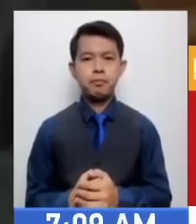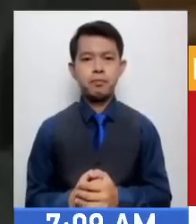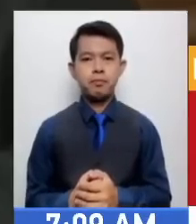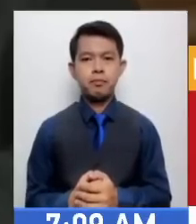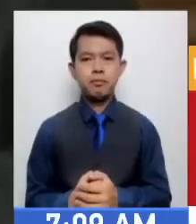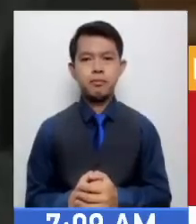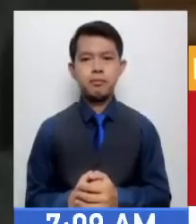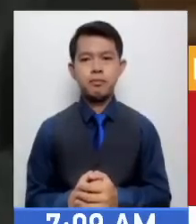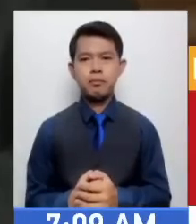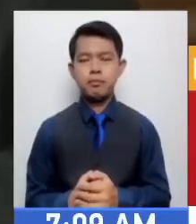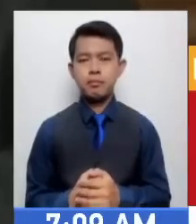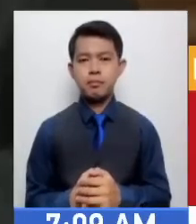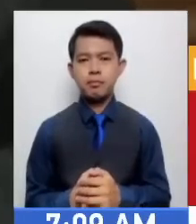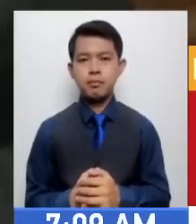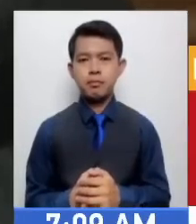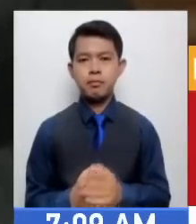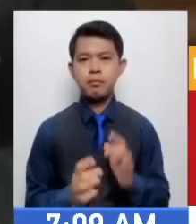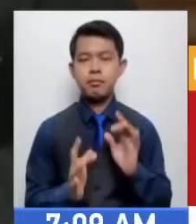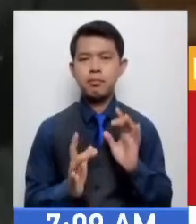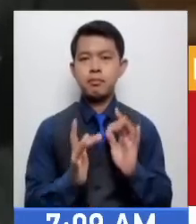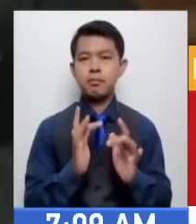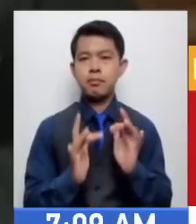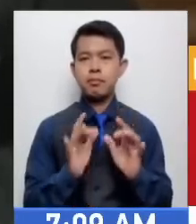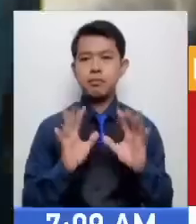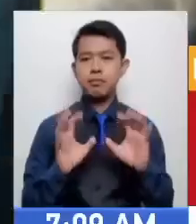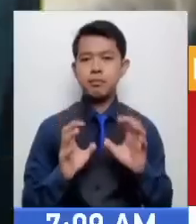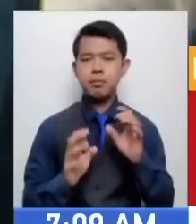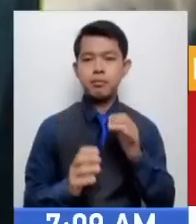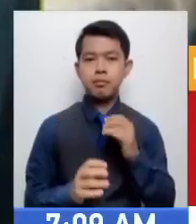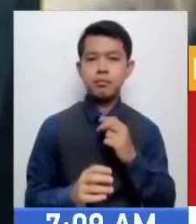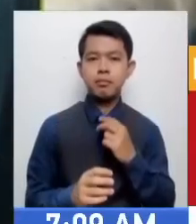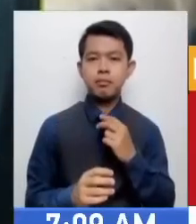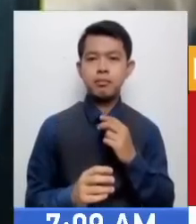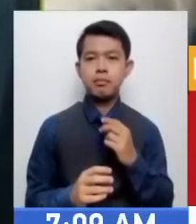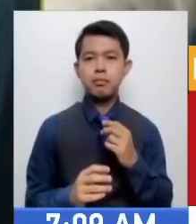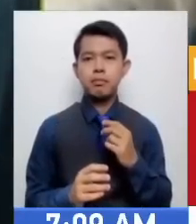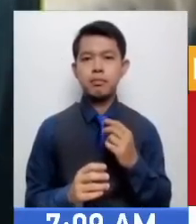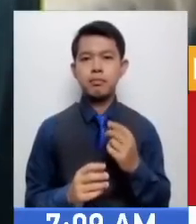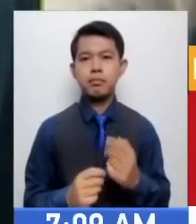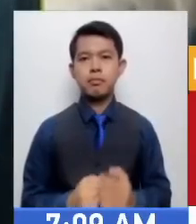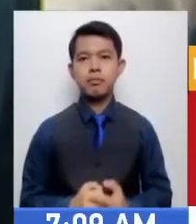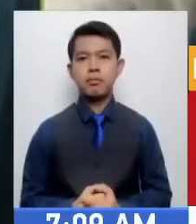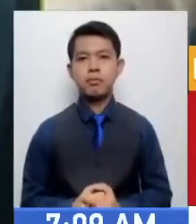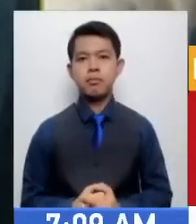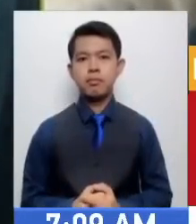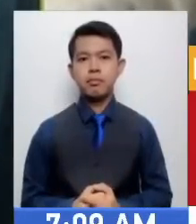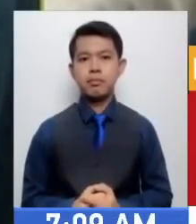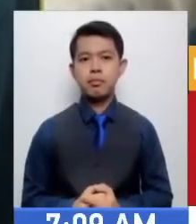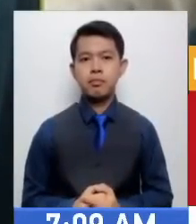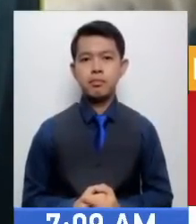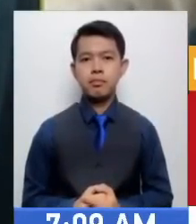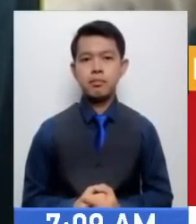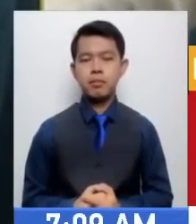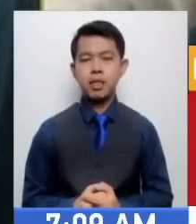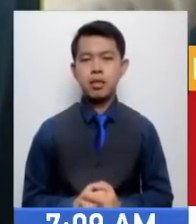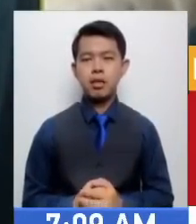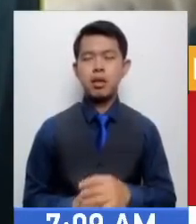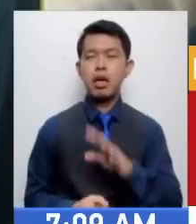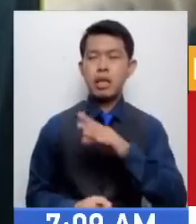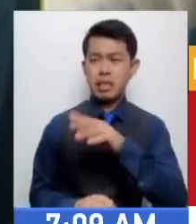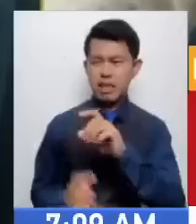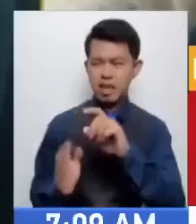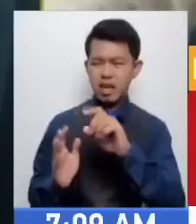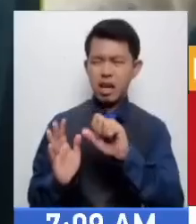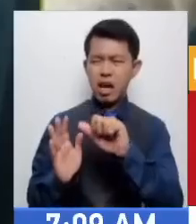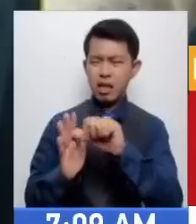yung banta ay pisilan, ay humubang. Tumatakbo ho ba kayo? Pakilinaw po nung signal natin.